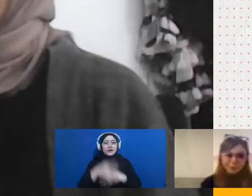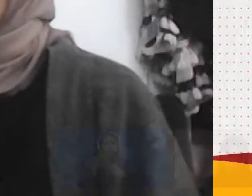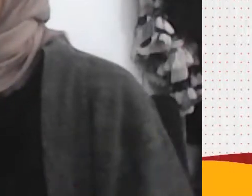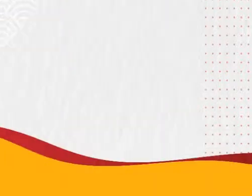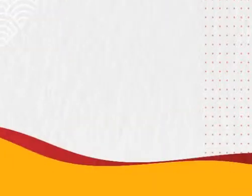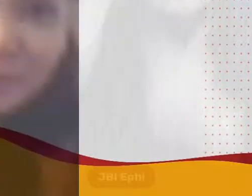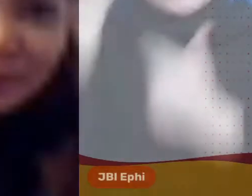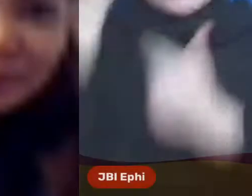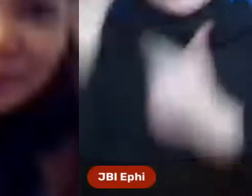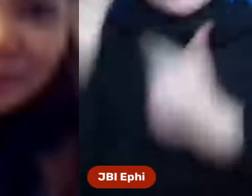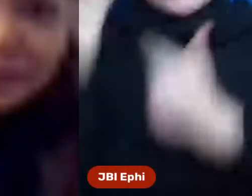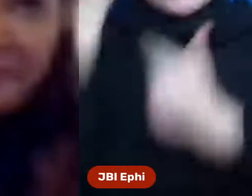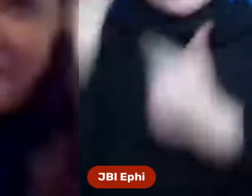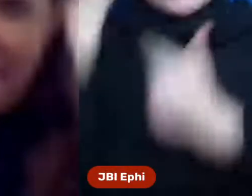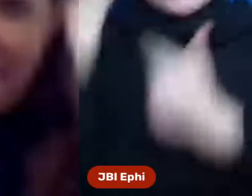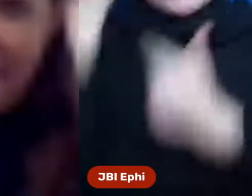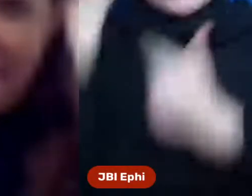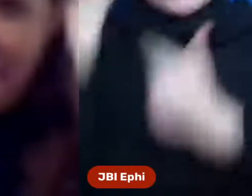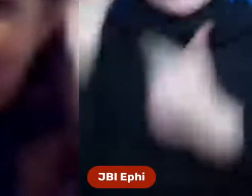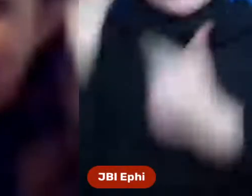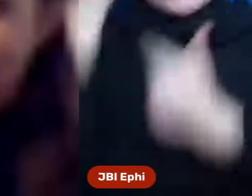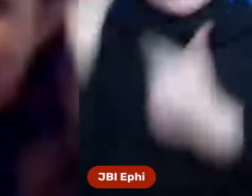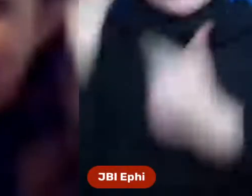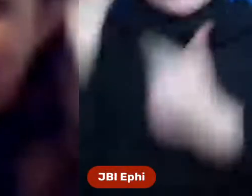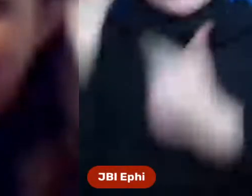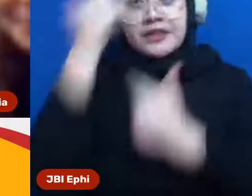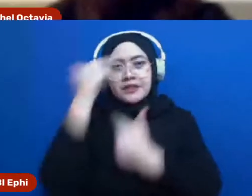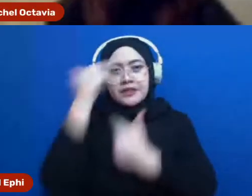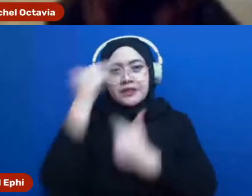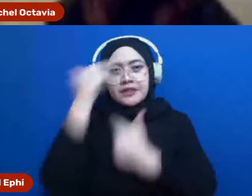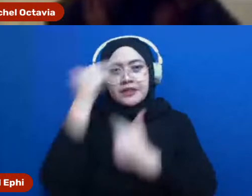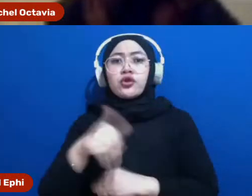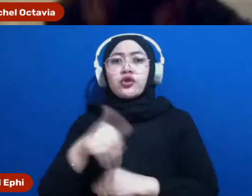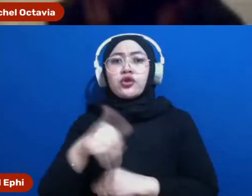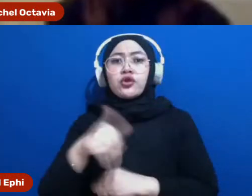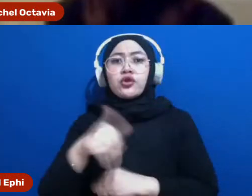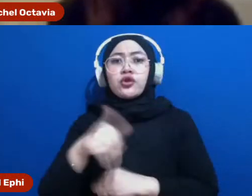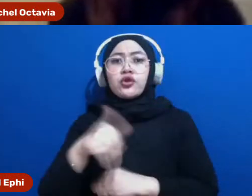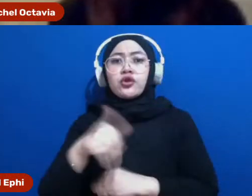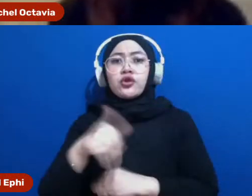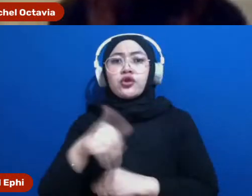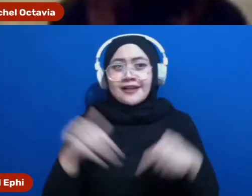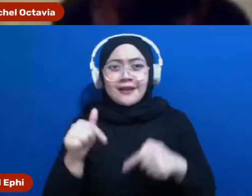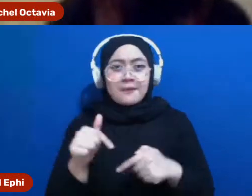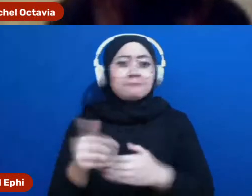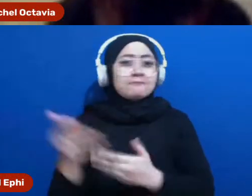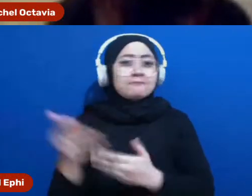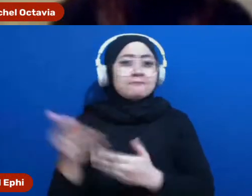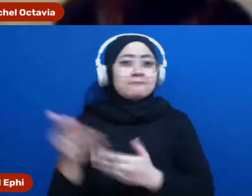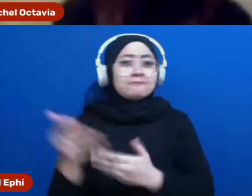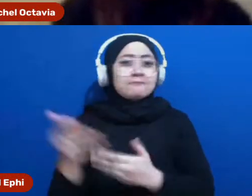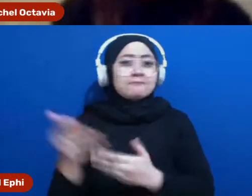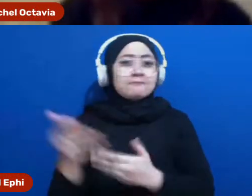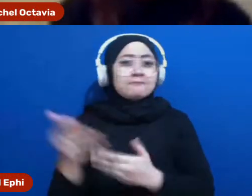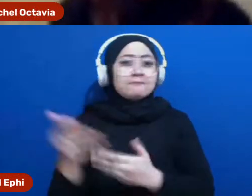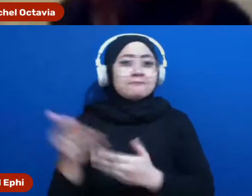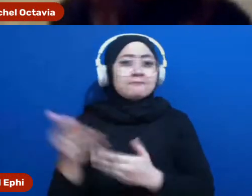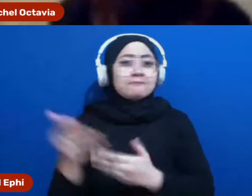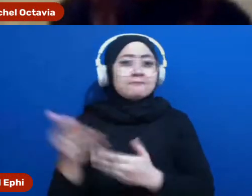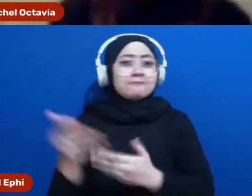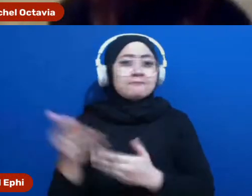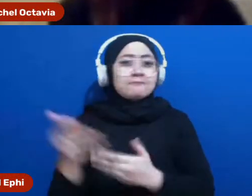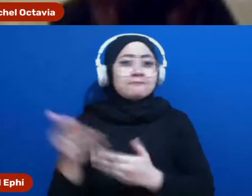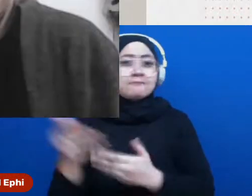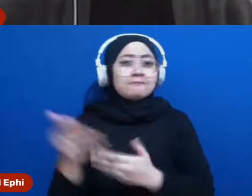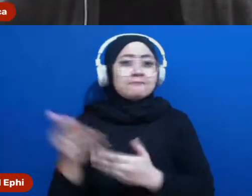komunikasi kreatif dengan pengalaman lebih dari 20 tahun. Yang saat ini beliau juga merupakan CEO dari BF Group, sebuah agensi